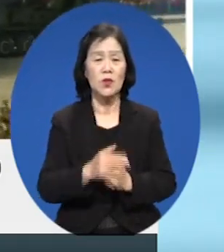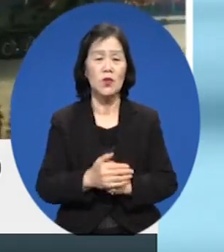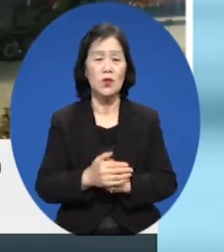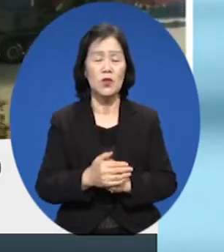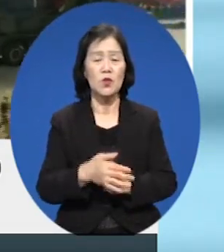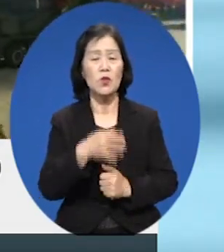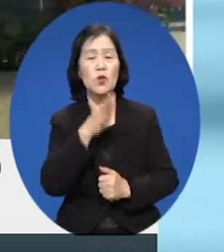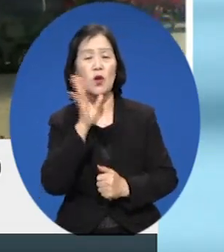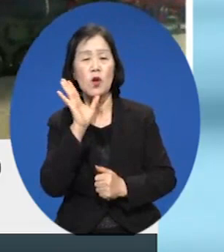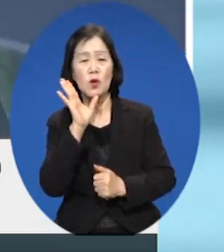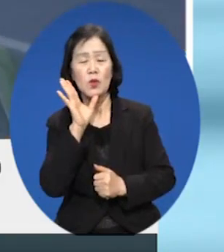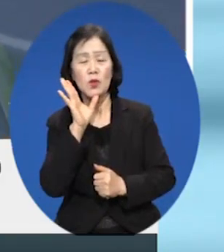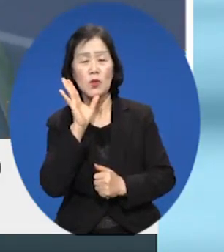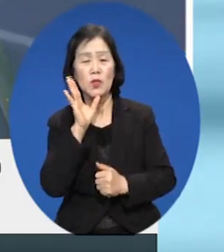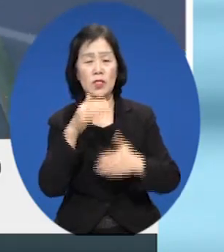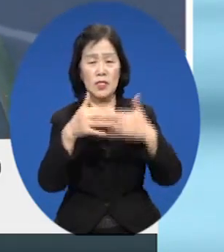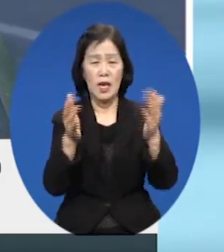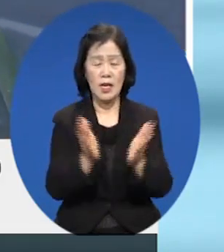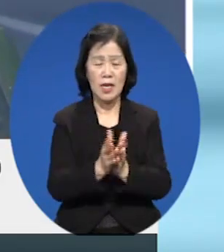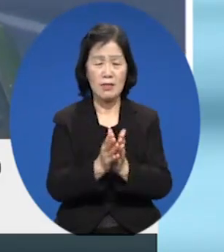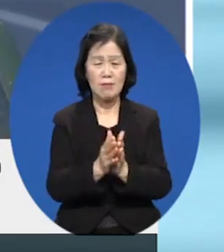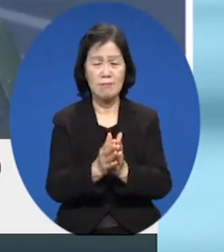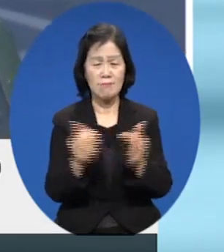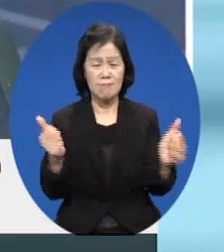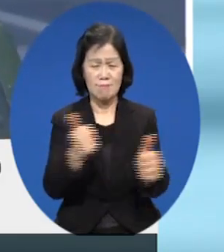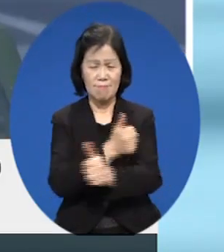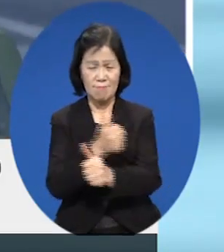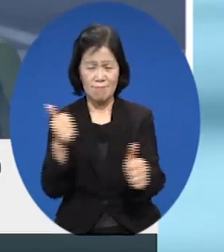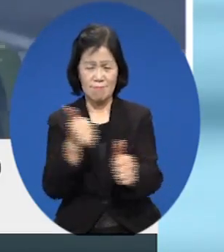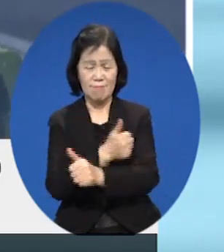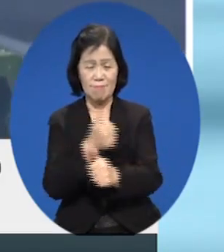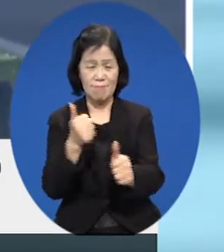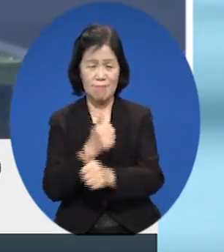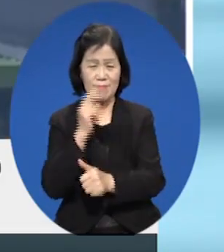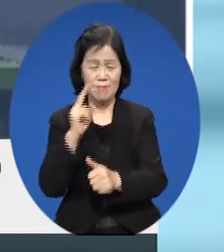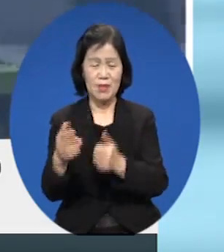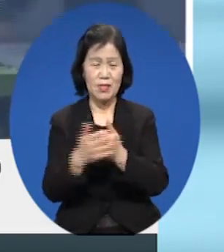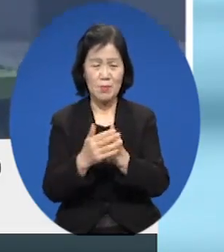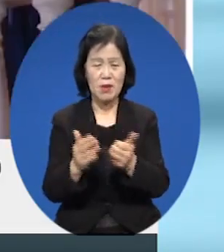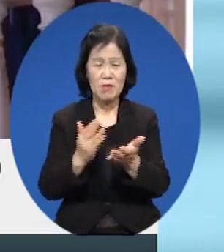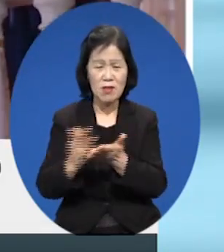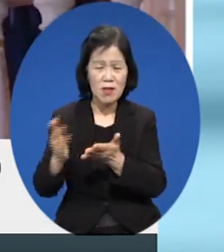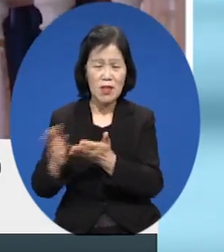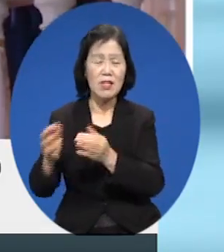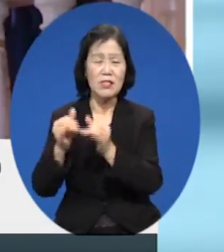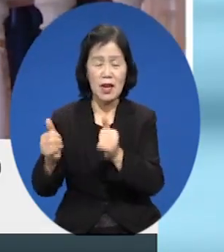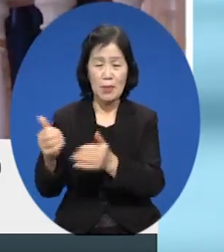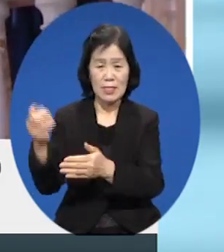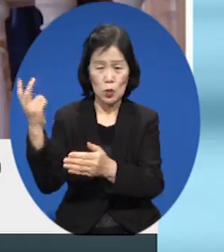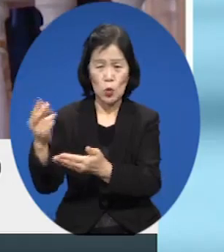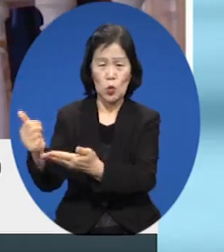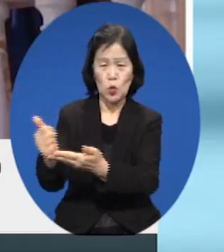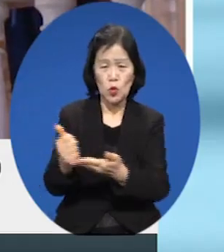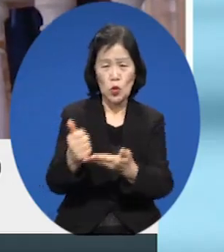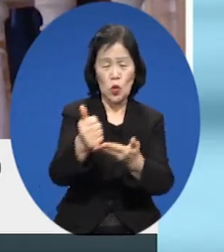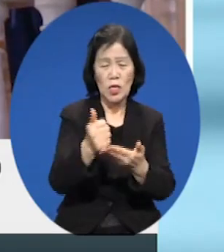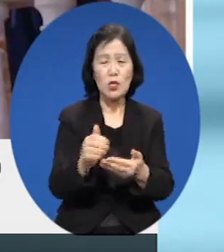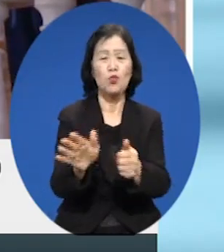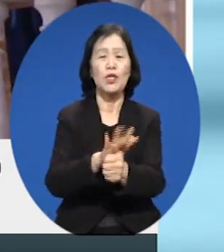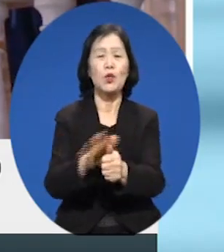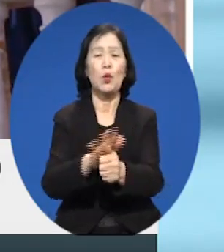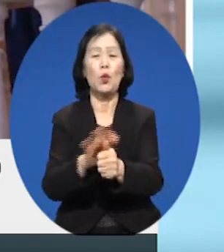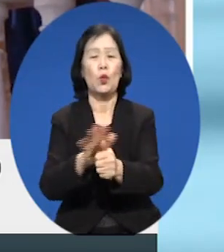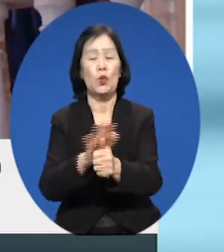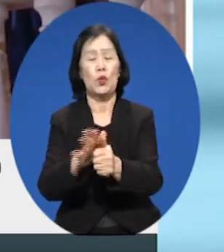원로들 당에서 이번에 세대교체가 대폭 죄다 보니까 1년 안 사람도 이런 사람들이 초청해서 약간의 제 1호 잔치